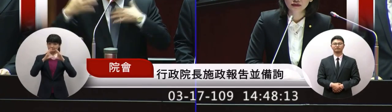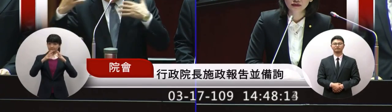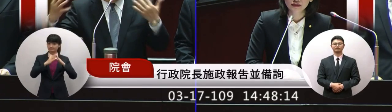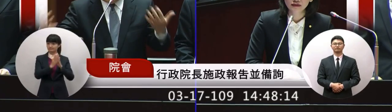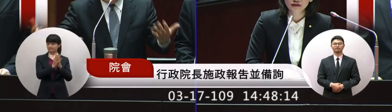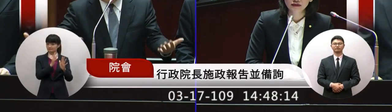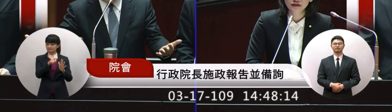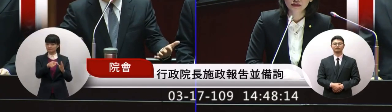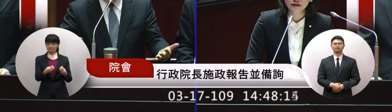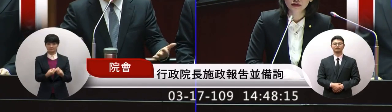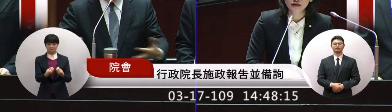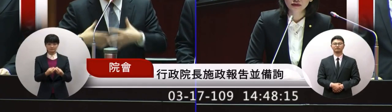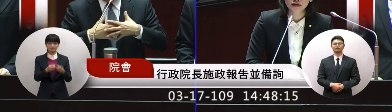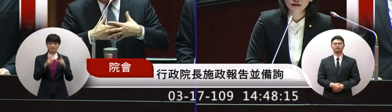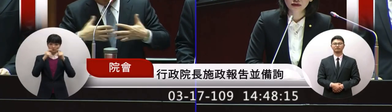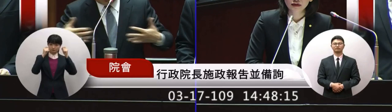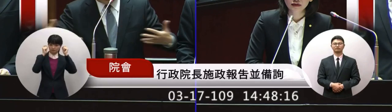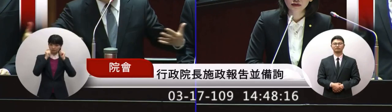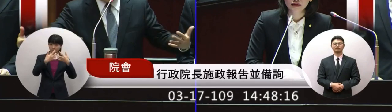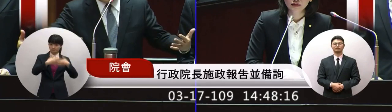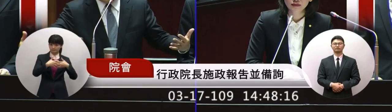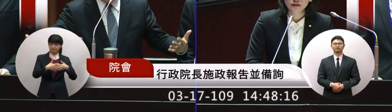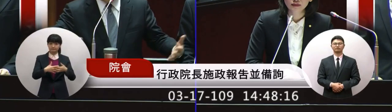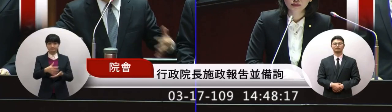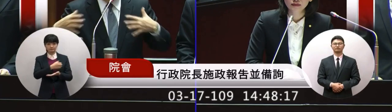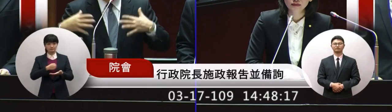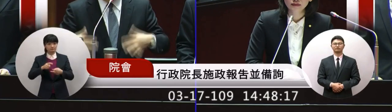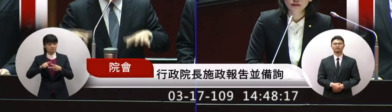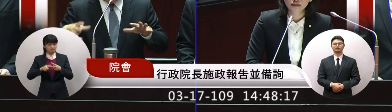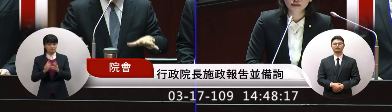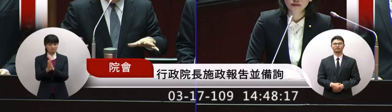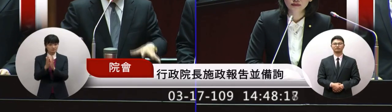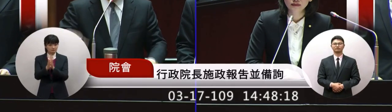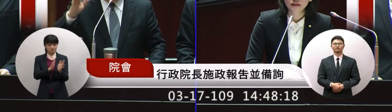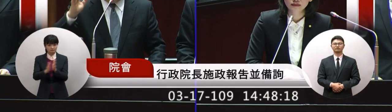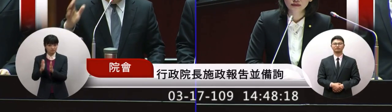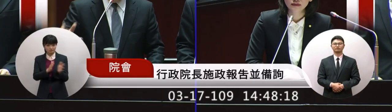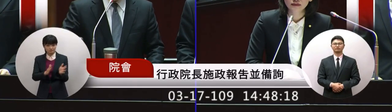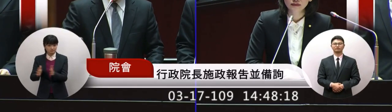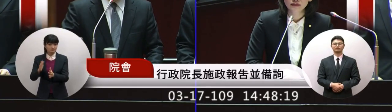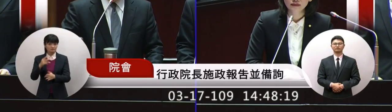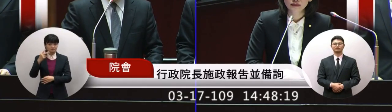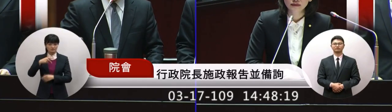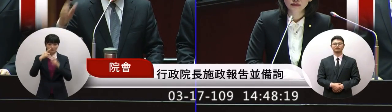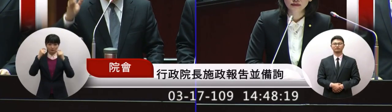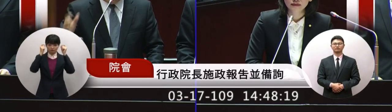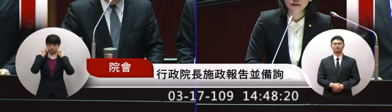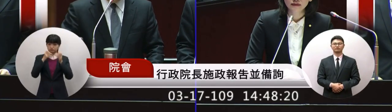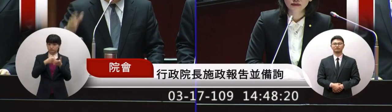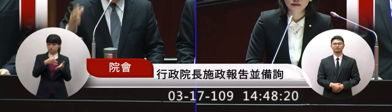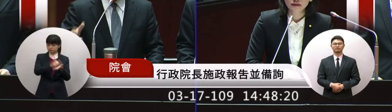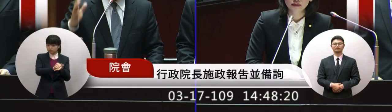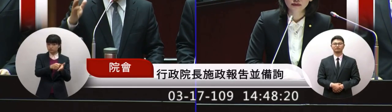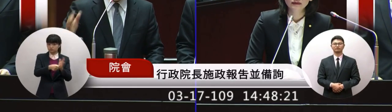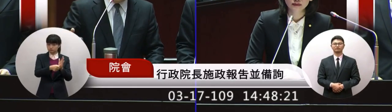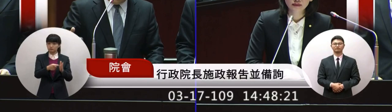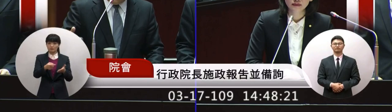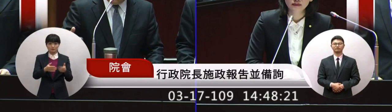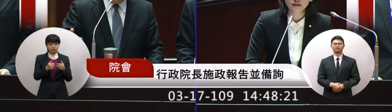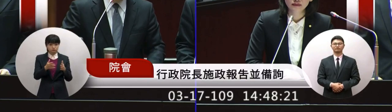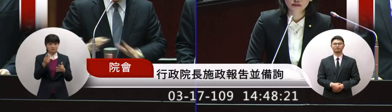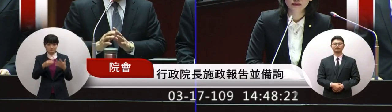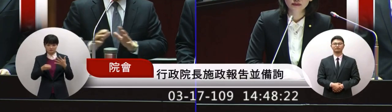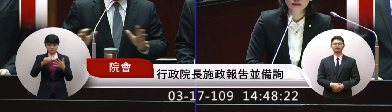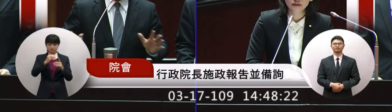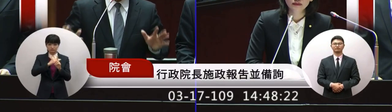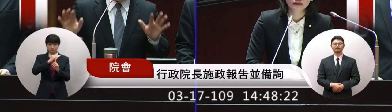子征用机器、布置产线，以及口罩要不要用实名制要不要进到